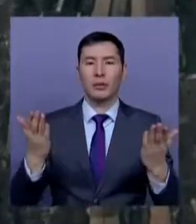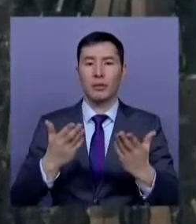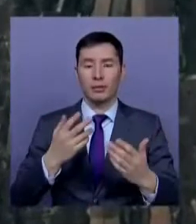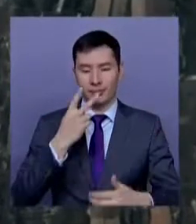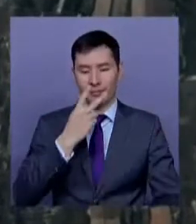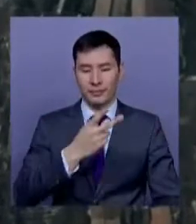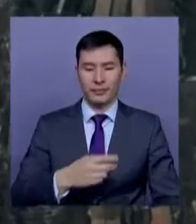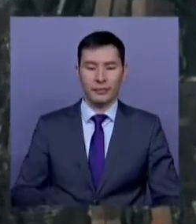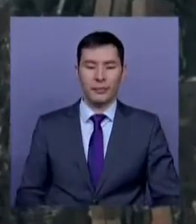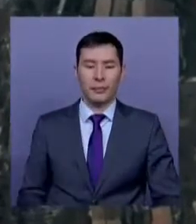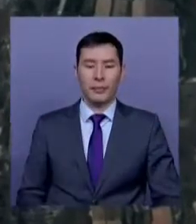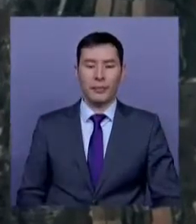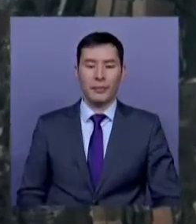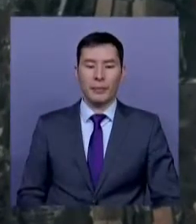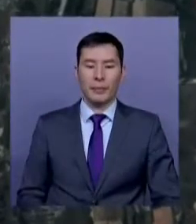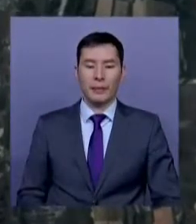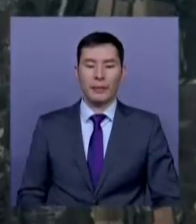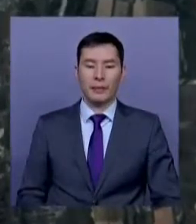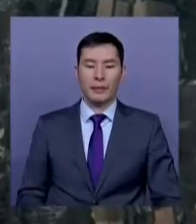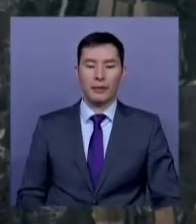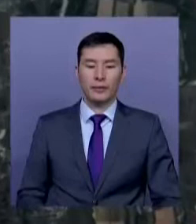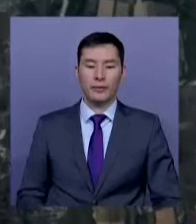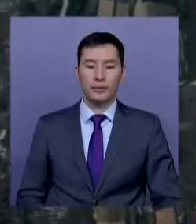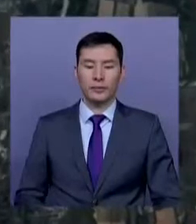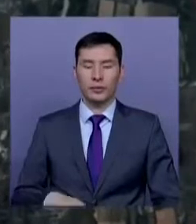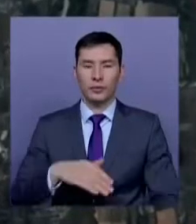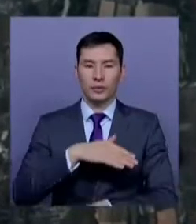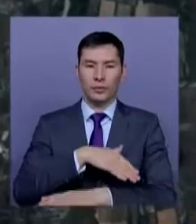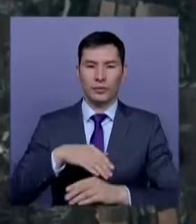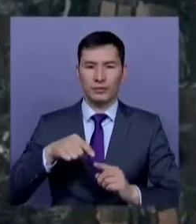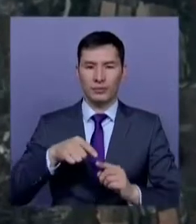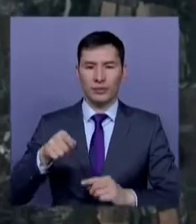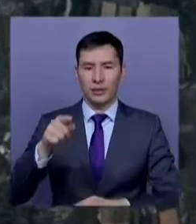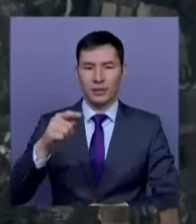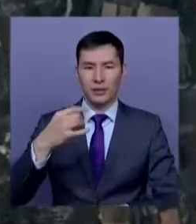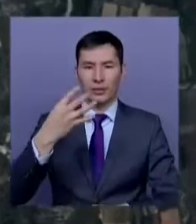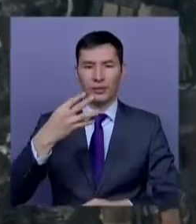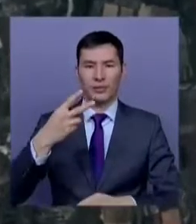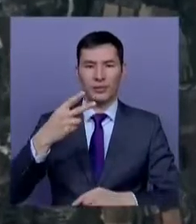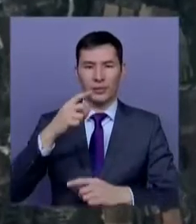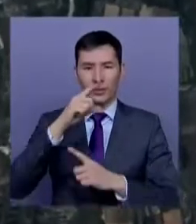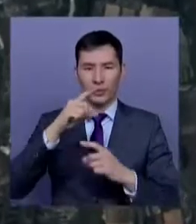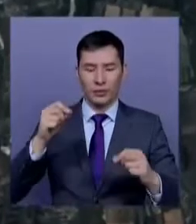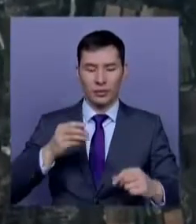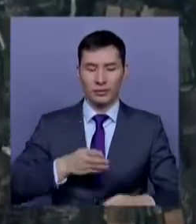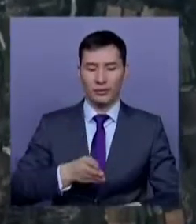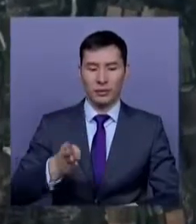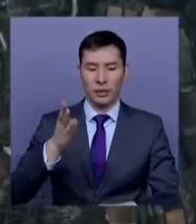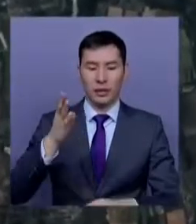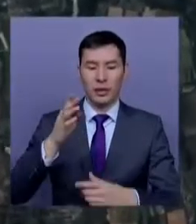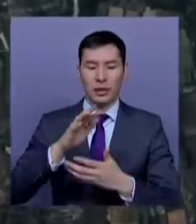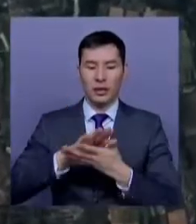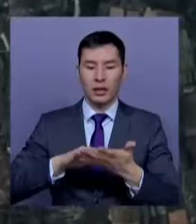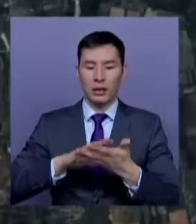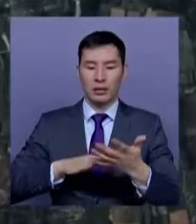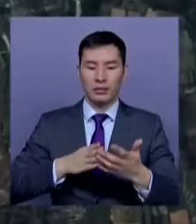бастап, нөмірі 47 мектеп арқылы Жолымбет, Есімхан, Постышев пен Бекмаханов көшелерінен Көкжиек ықшамауданына шығып, солтүстік